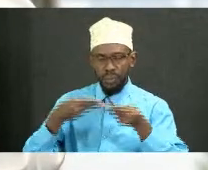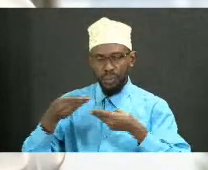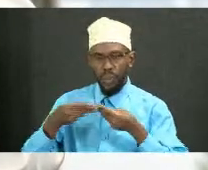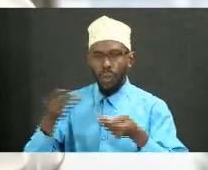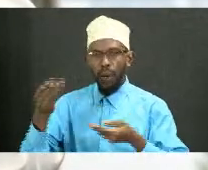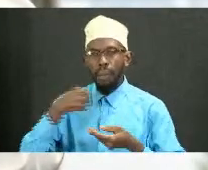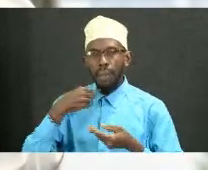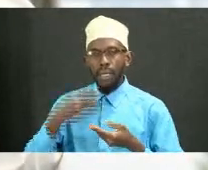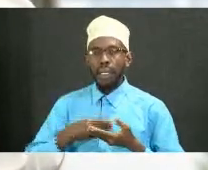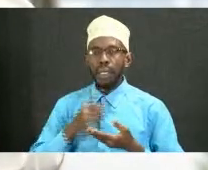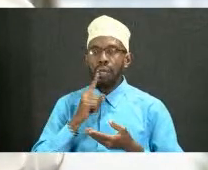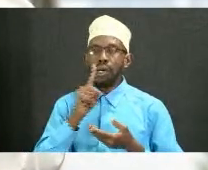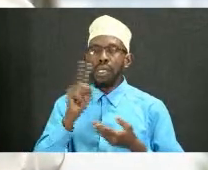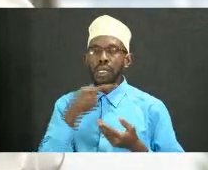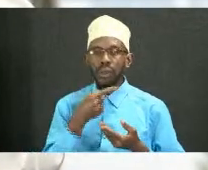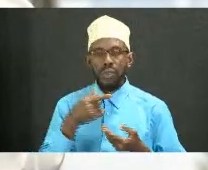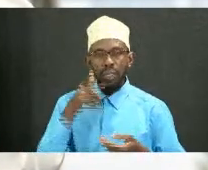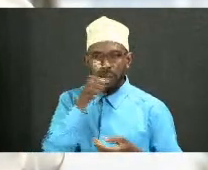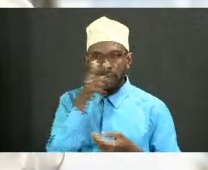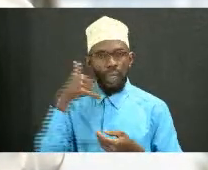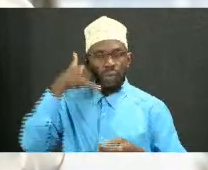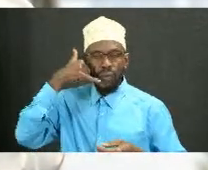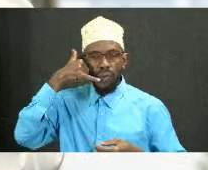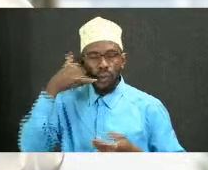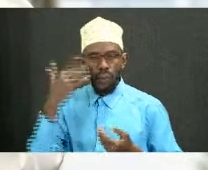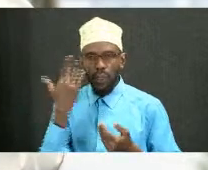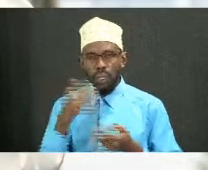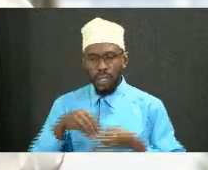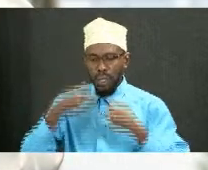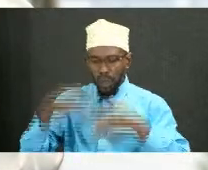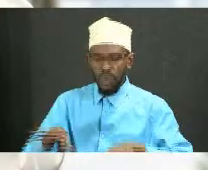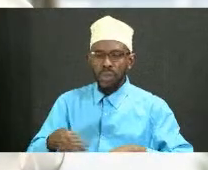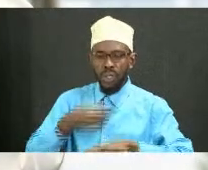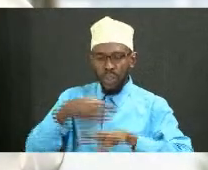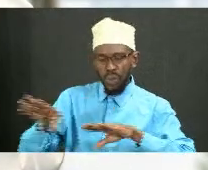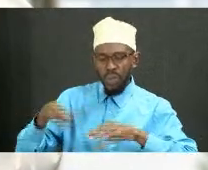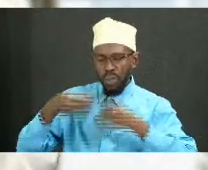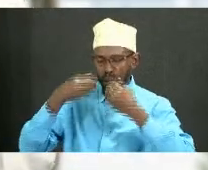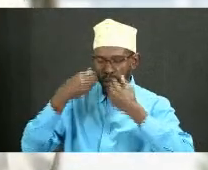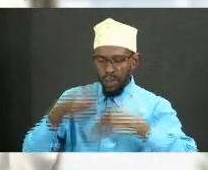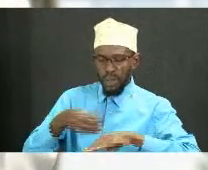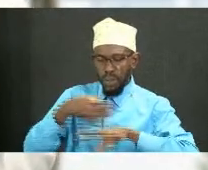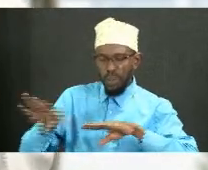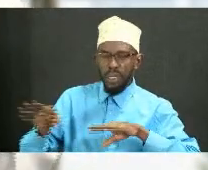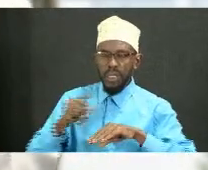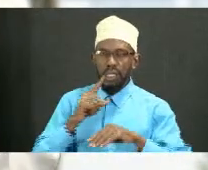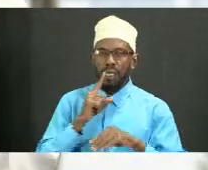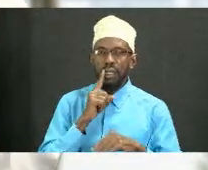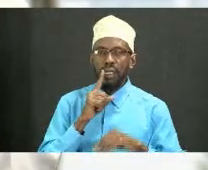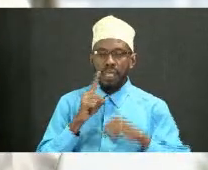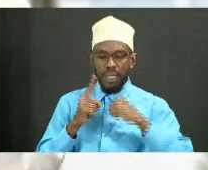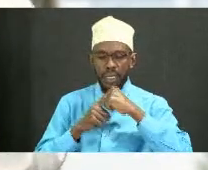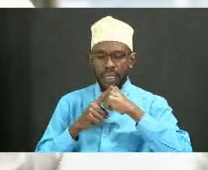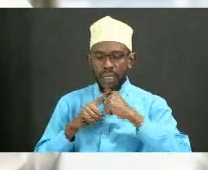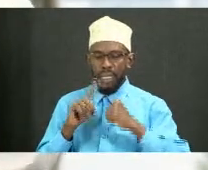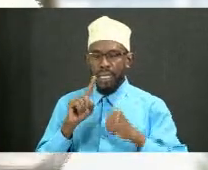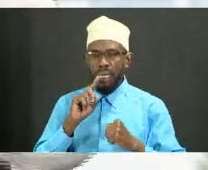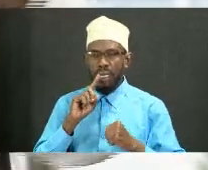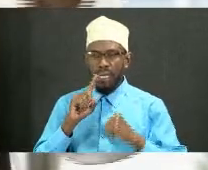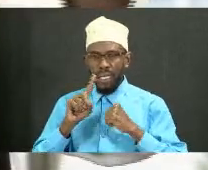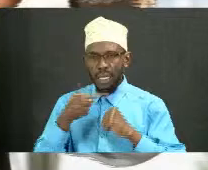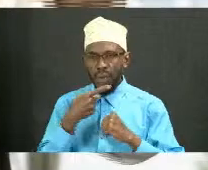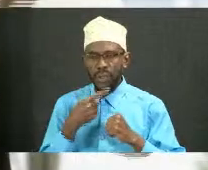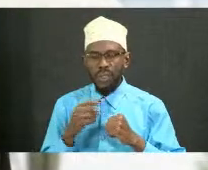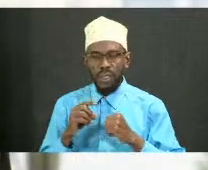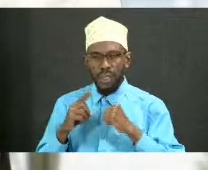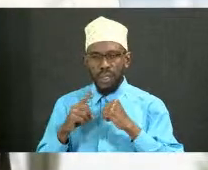Kwa nini wewe ndio ununue simu ya 100,000? Kwa hivyo unaona hapo umepoteza 1,060 kwa bila ya faida yoyote. No. Hivi vitu